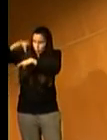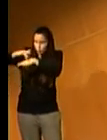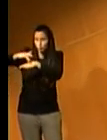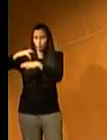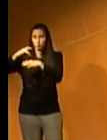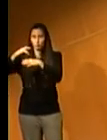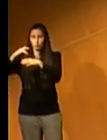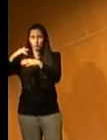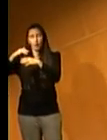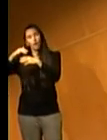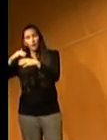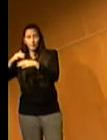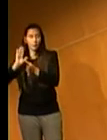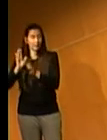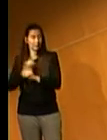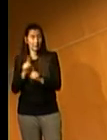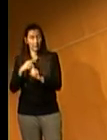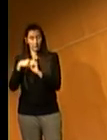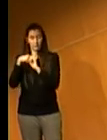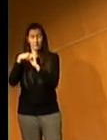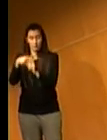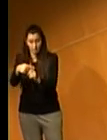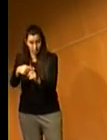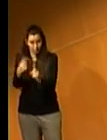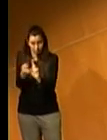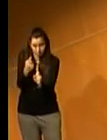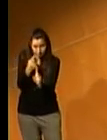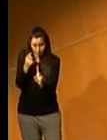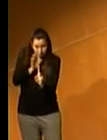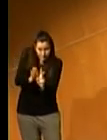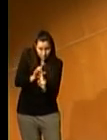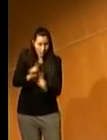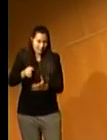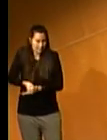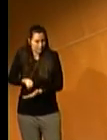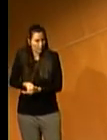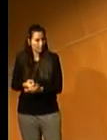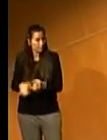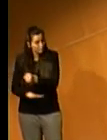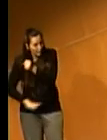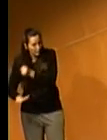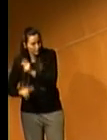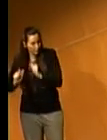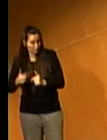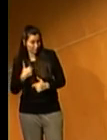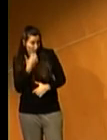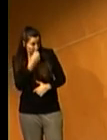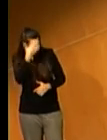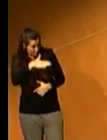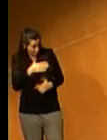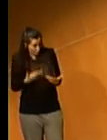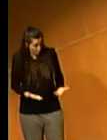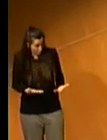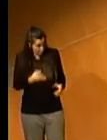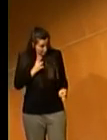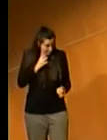à... pas forcément spécifique et ciblé, mais au moins un minimum. Je voulais savoir ce qu'il en était en ce sens. Est-ce que